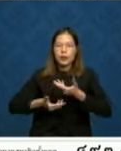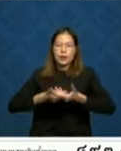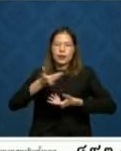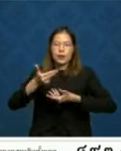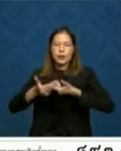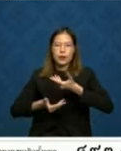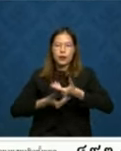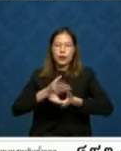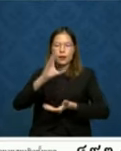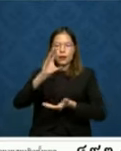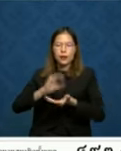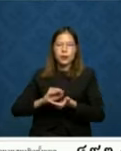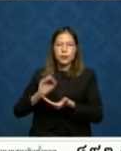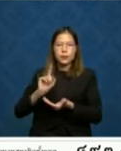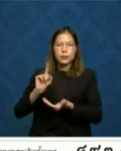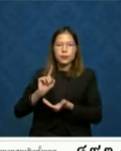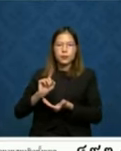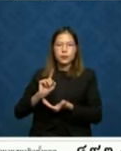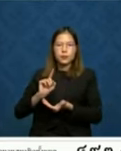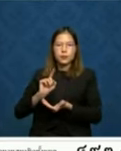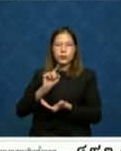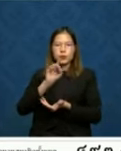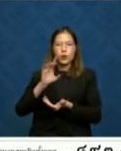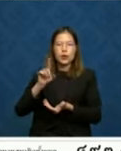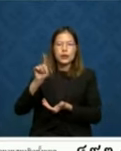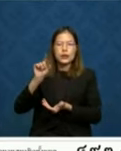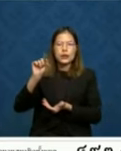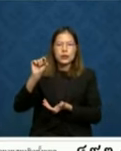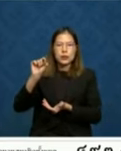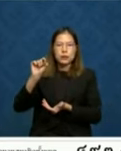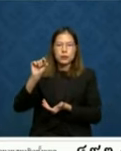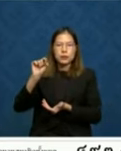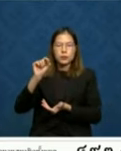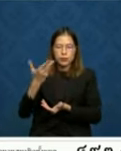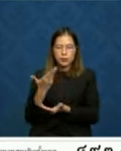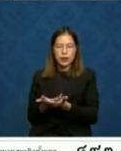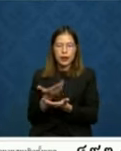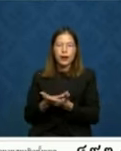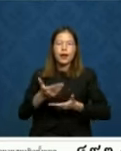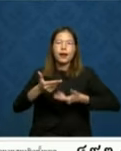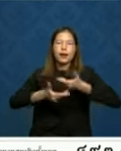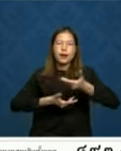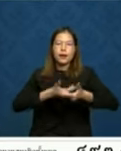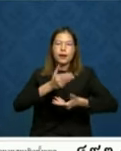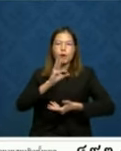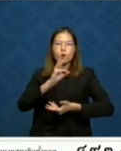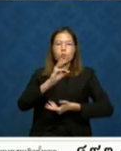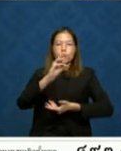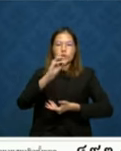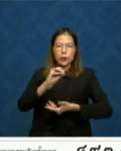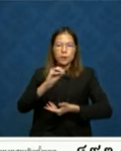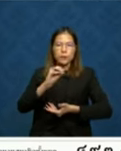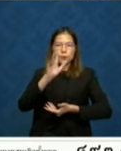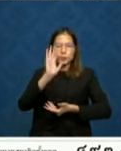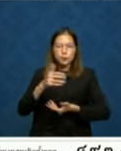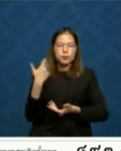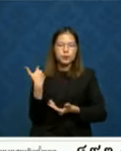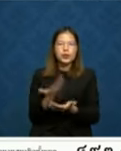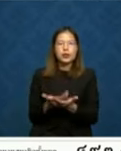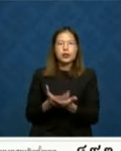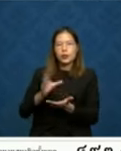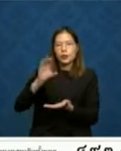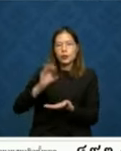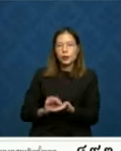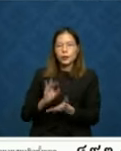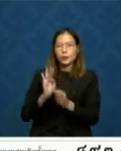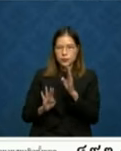ำเนี่ยเขาก็เก็บ20%ครับสำหรับราคาขายปลีกที่ไม่เกิน60 บาทต่อซองแล้วก็เก็บ